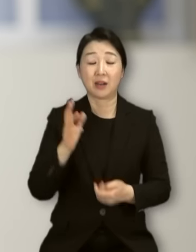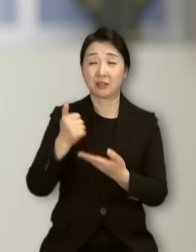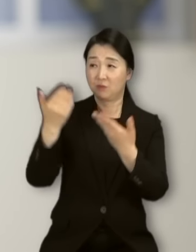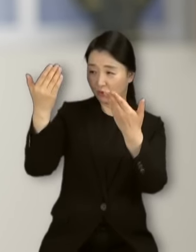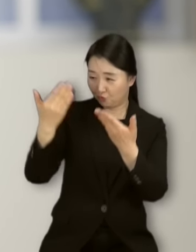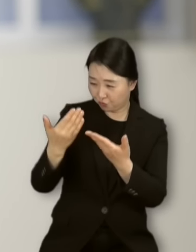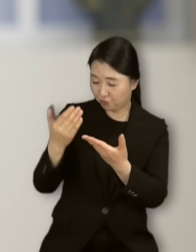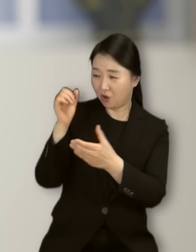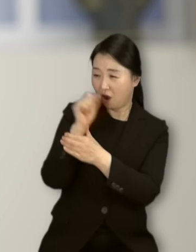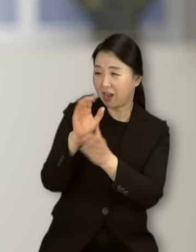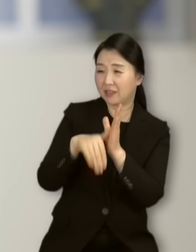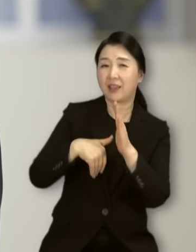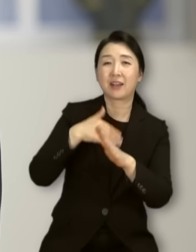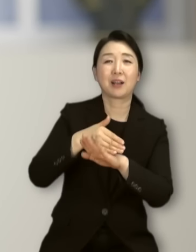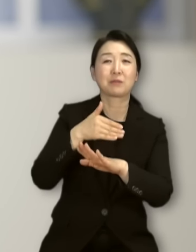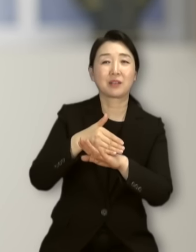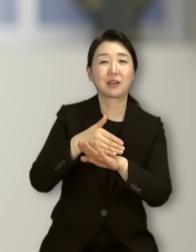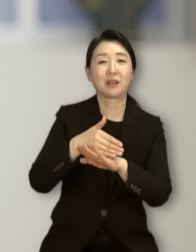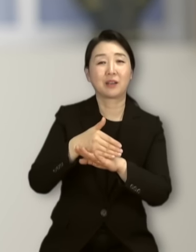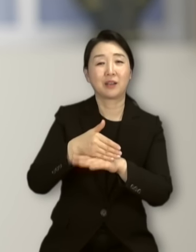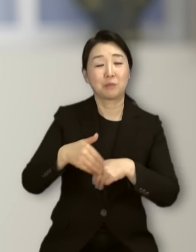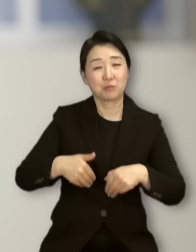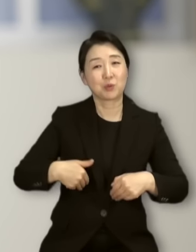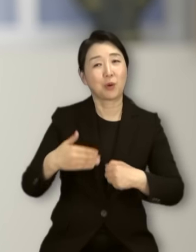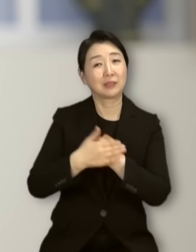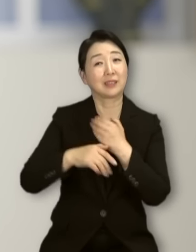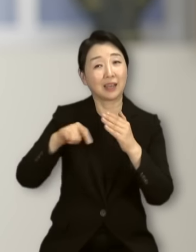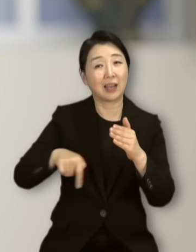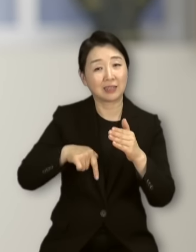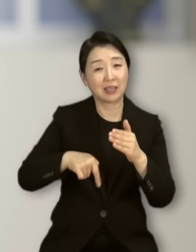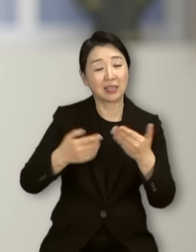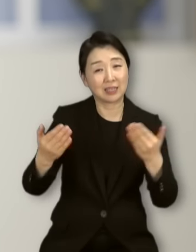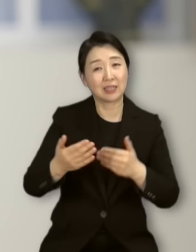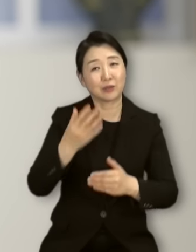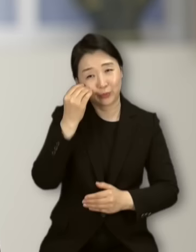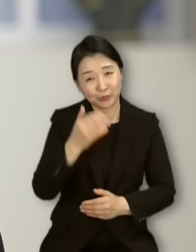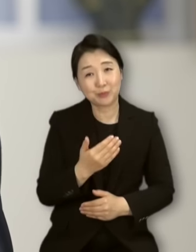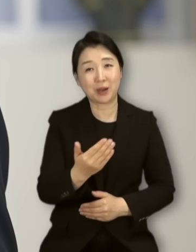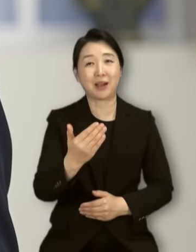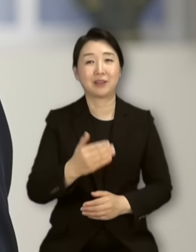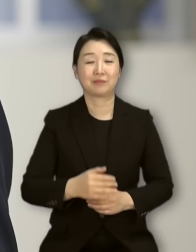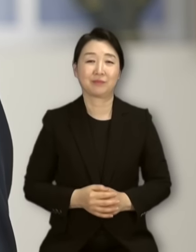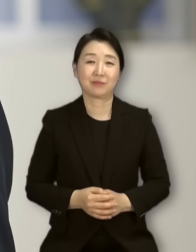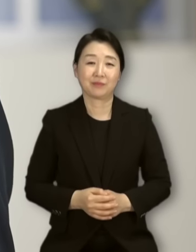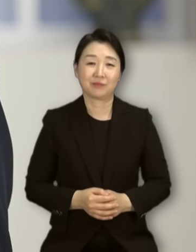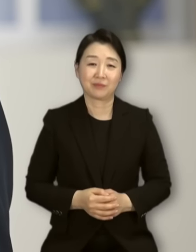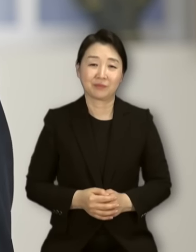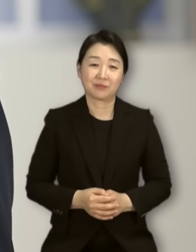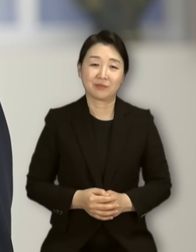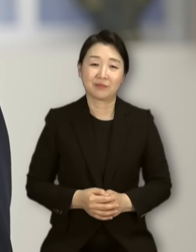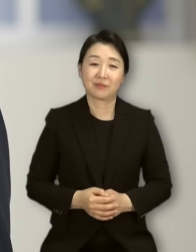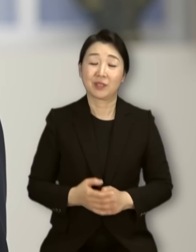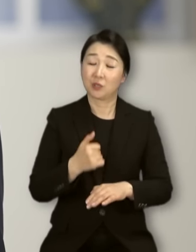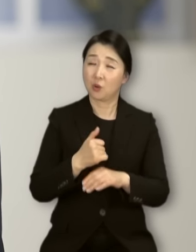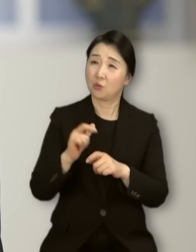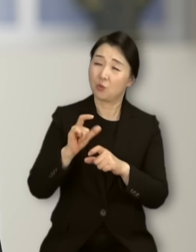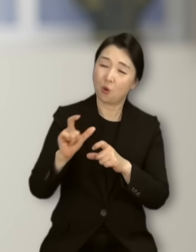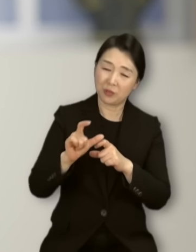수 있는 거지 그래서 그런 고민을 이제 내려놓는 것도 그것도 신앙의